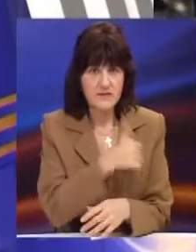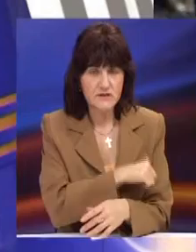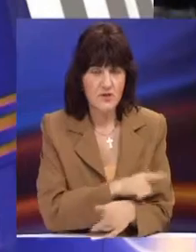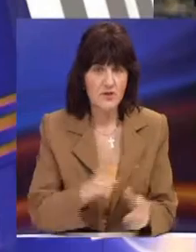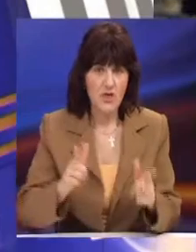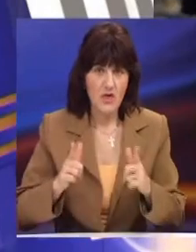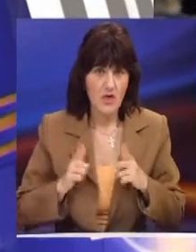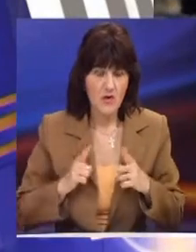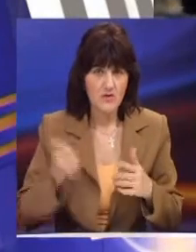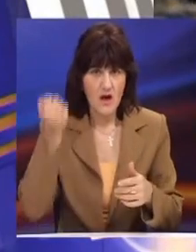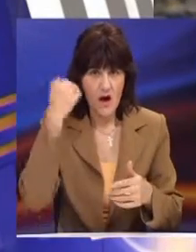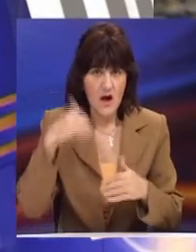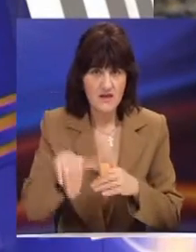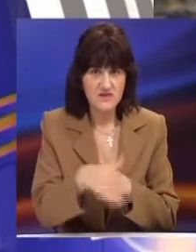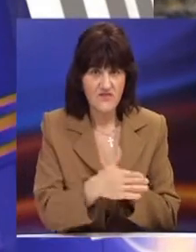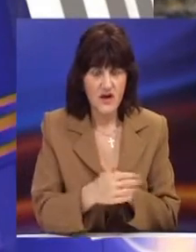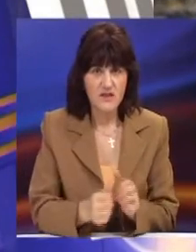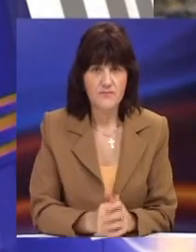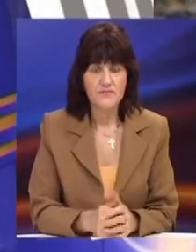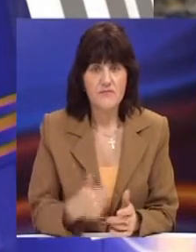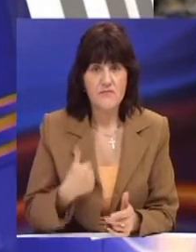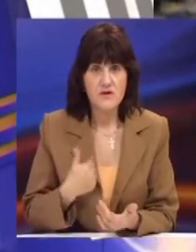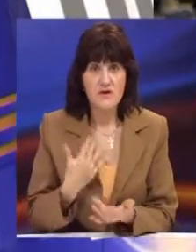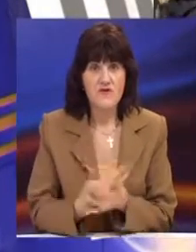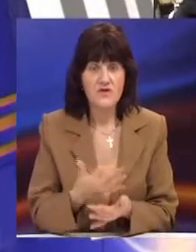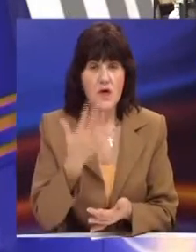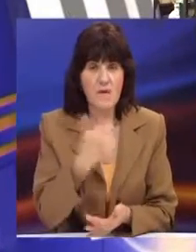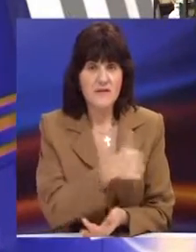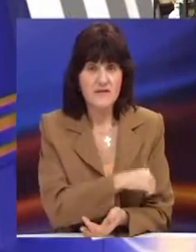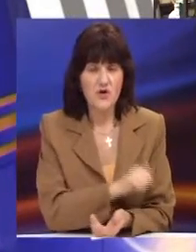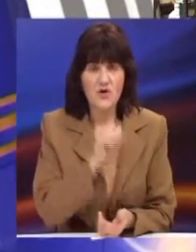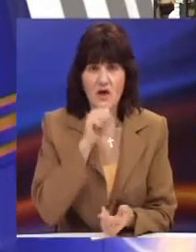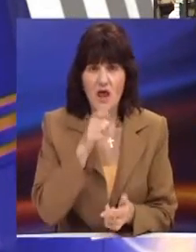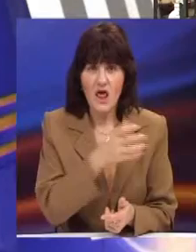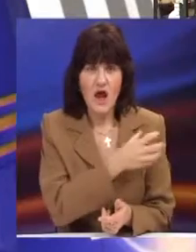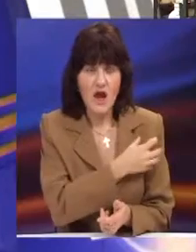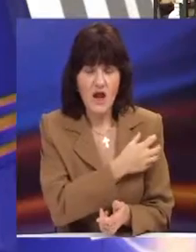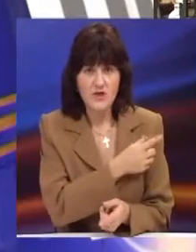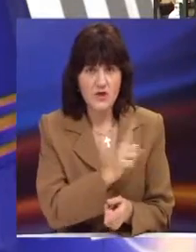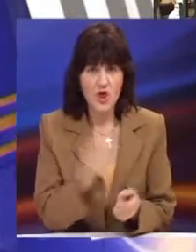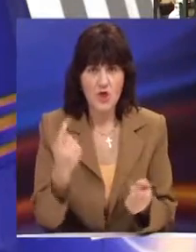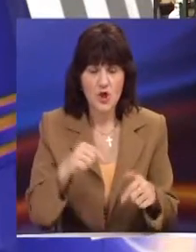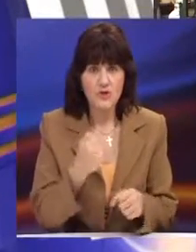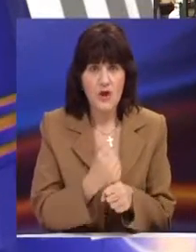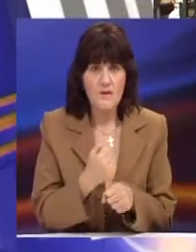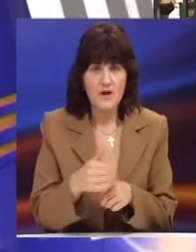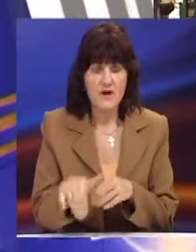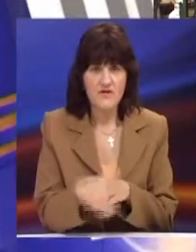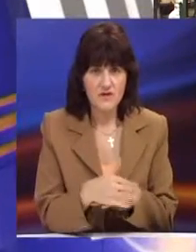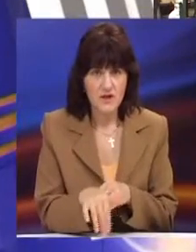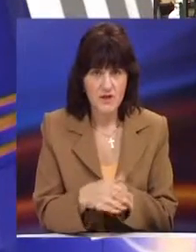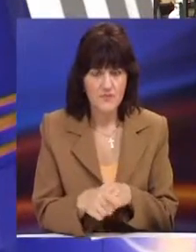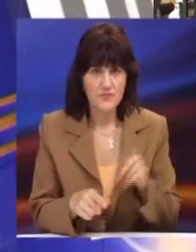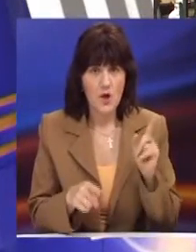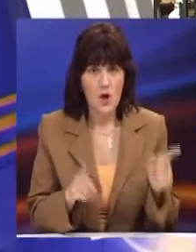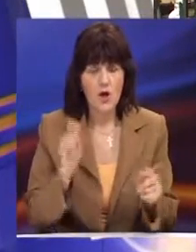5 decenija dočekao je asfalt. 50 godina nijedan gradonačelnik nije put napravio, gospodin